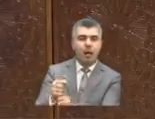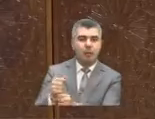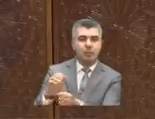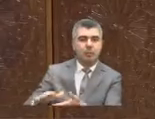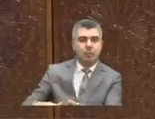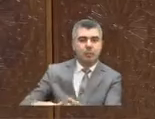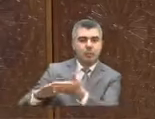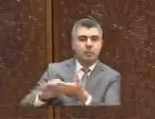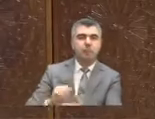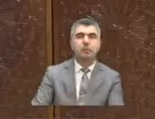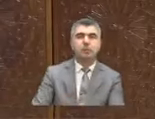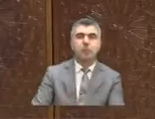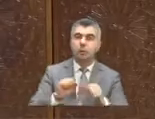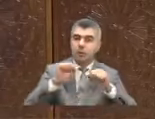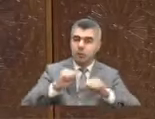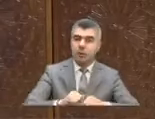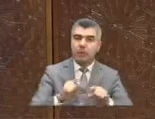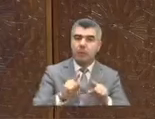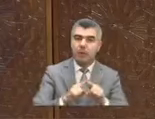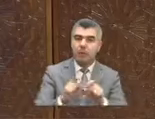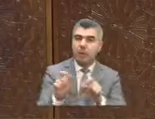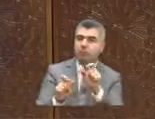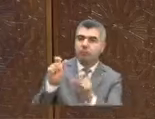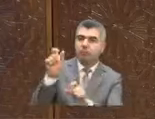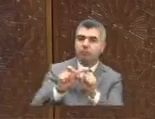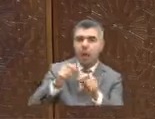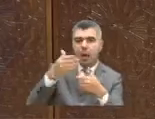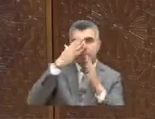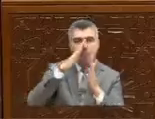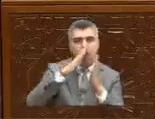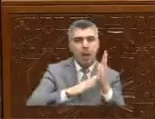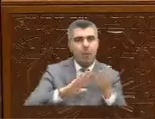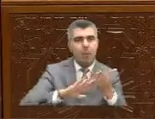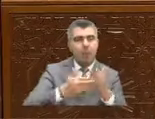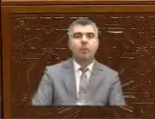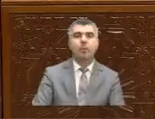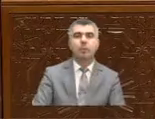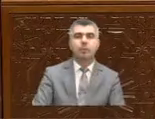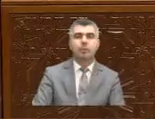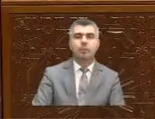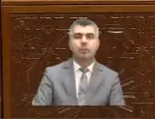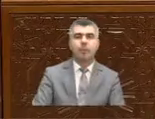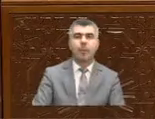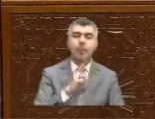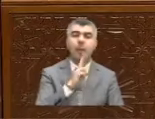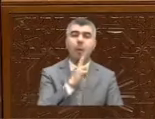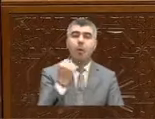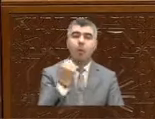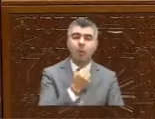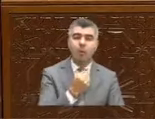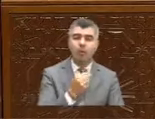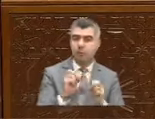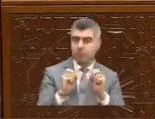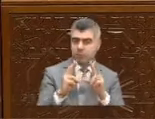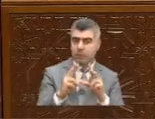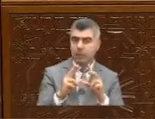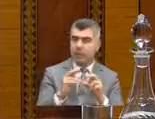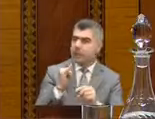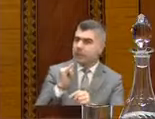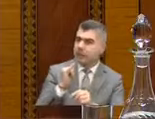الله واستجابة لانتظارات كل المغاربة. ذلك أن الحكومة حريصة على